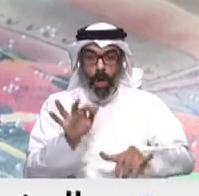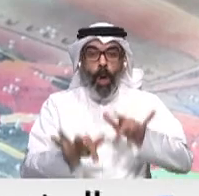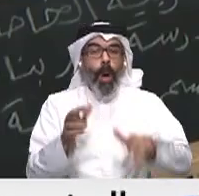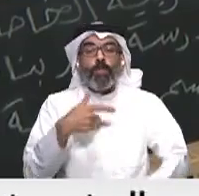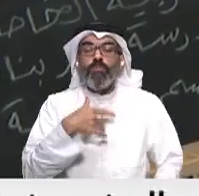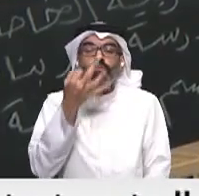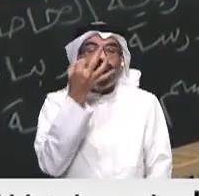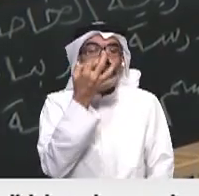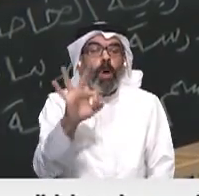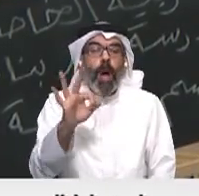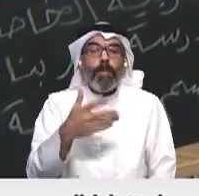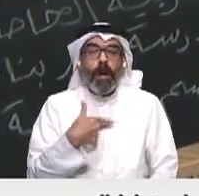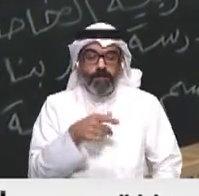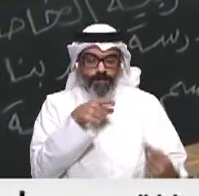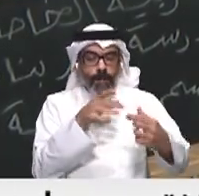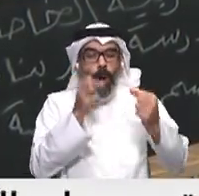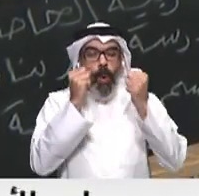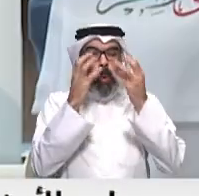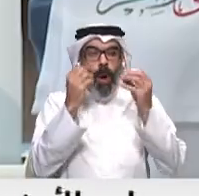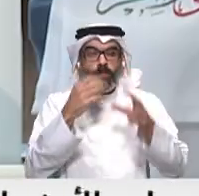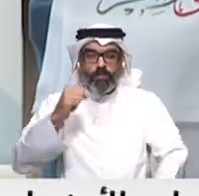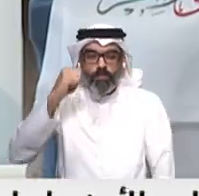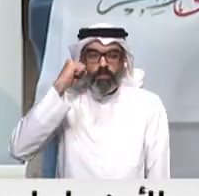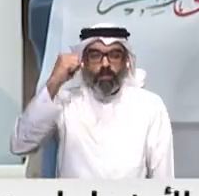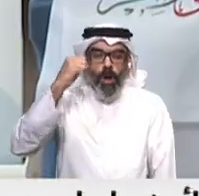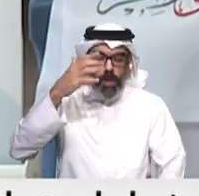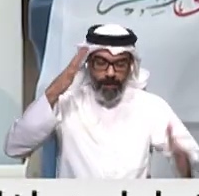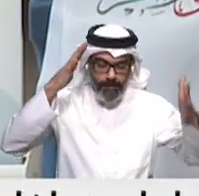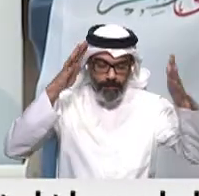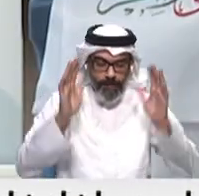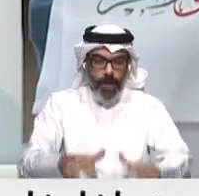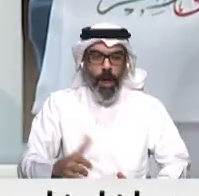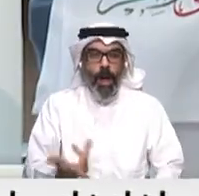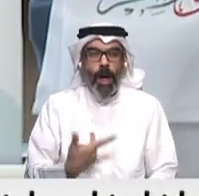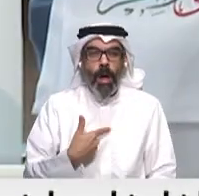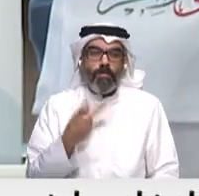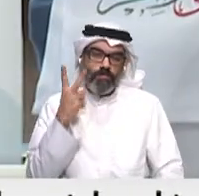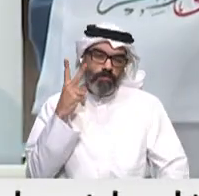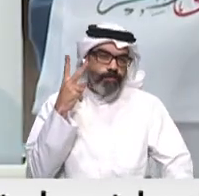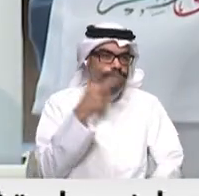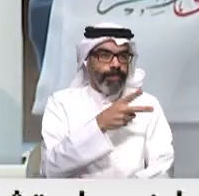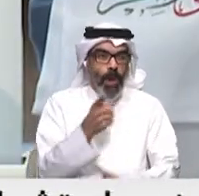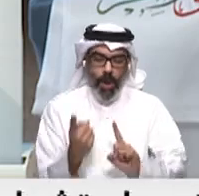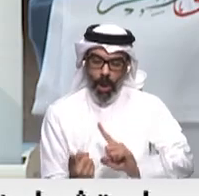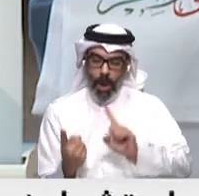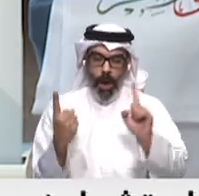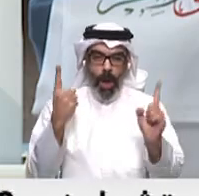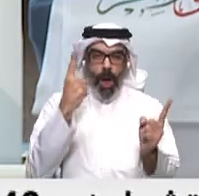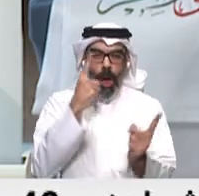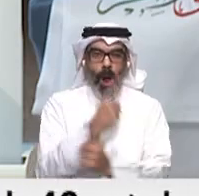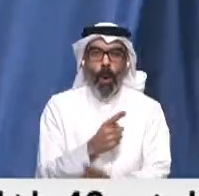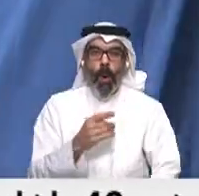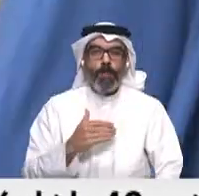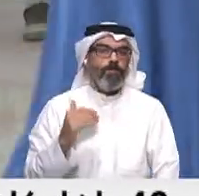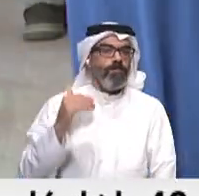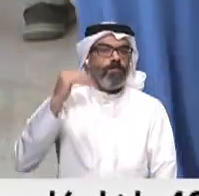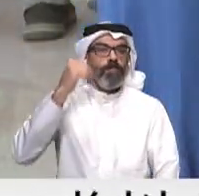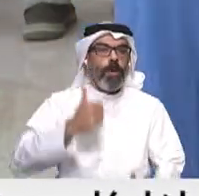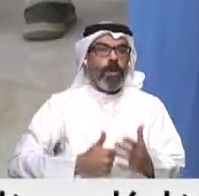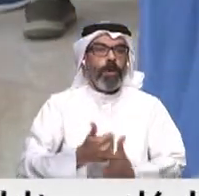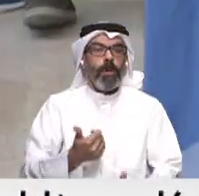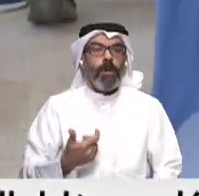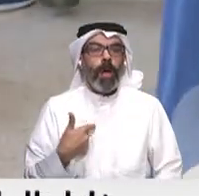أن هناك في الجانب الآخر أبطال تغلبوا على إعاقتهم وحولوها إلى إنجاز. تغلبت